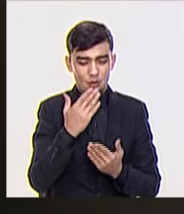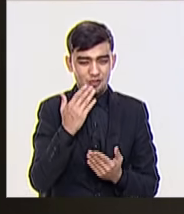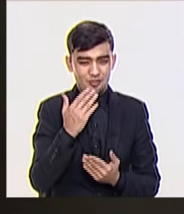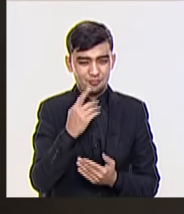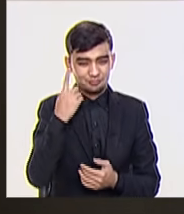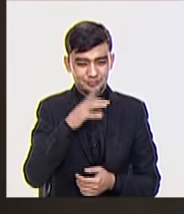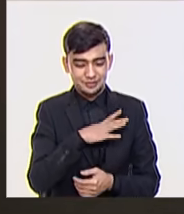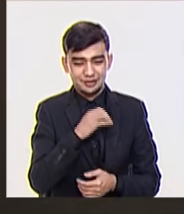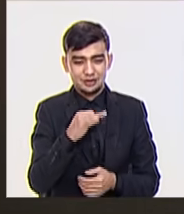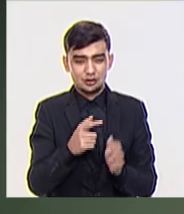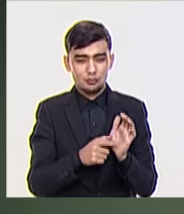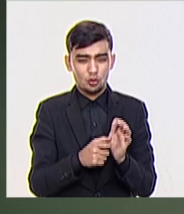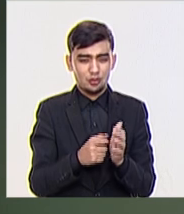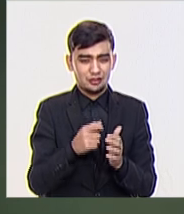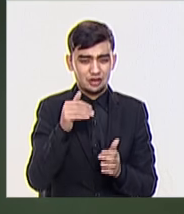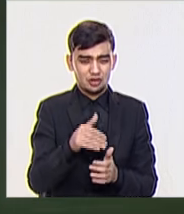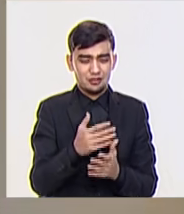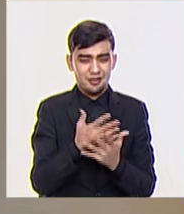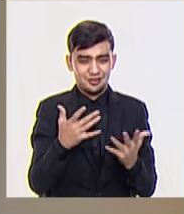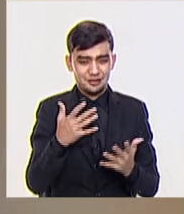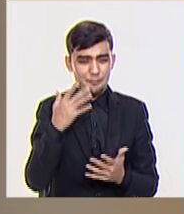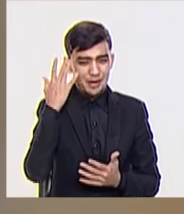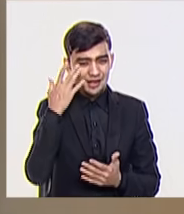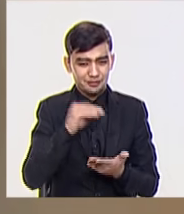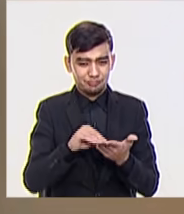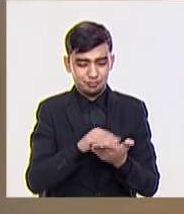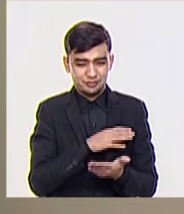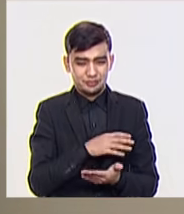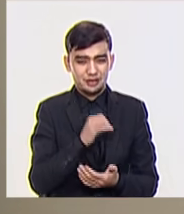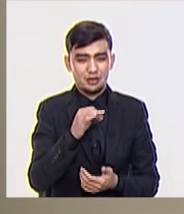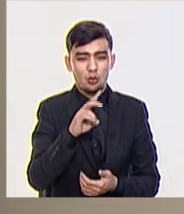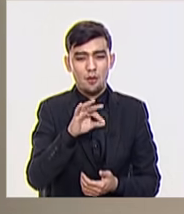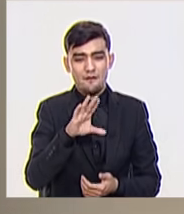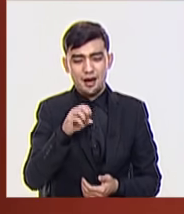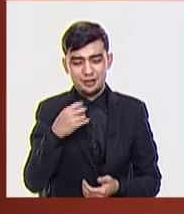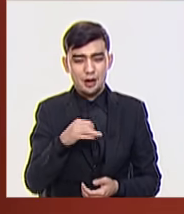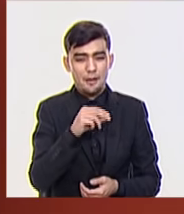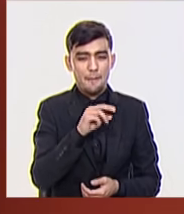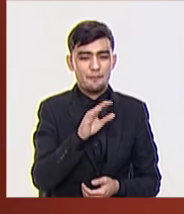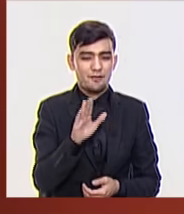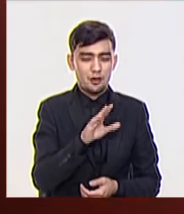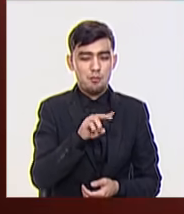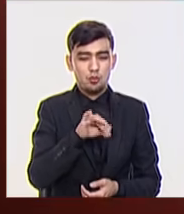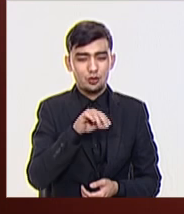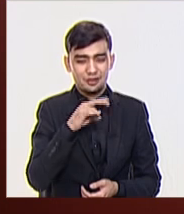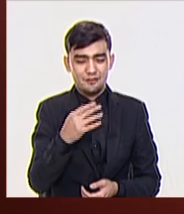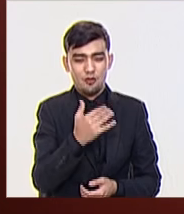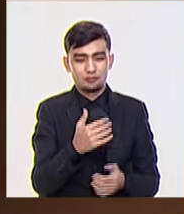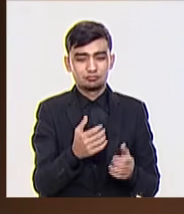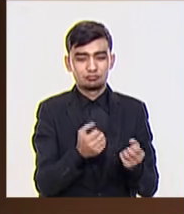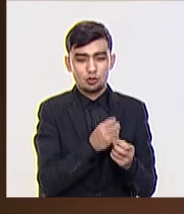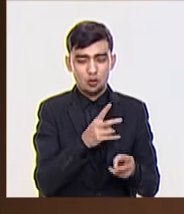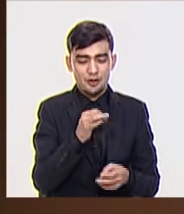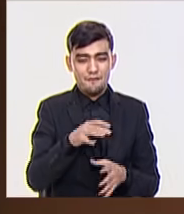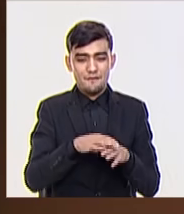астында 700 мыңға жуық пікір жазылыпты. Навальный Владимир Путин мен оның жақтастарының мансап жолын қалай бастап, бүгінгі билікке